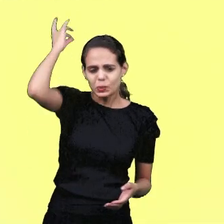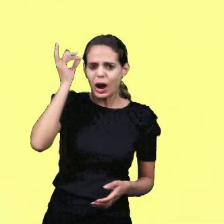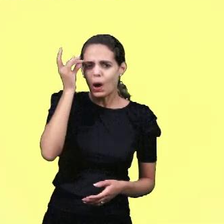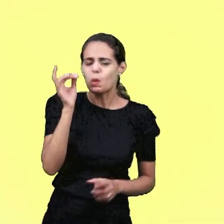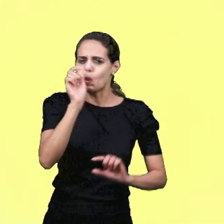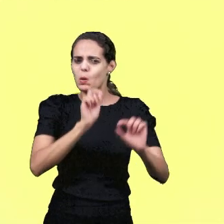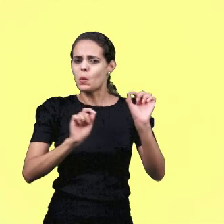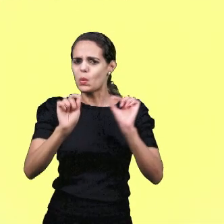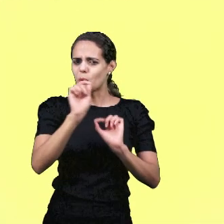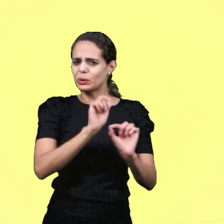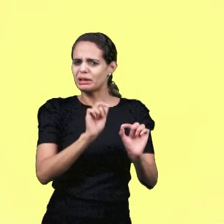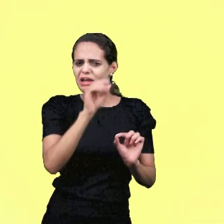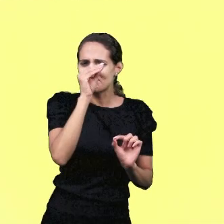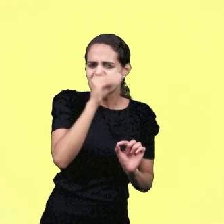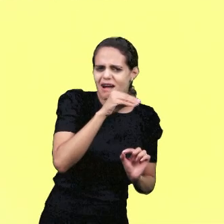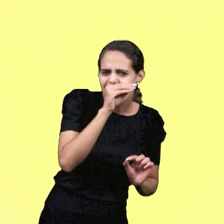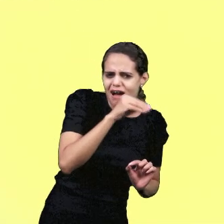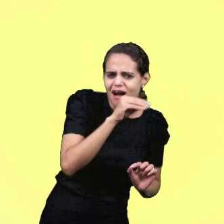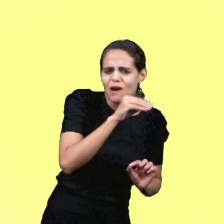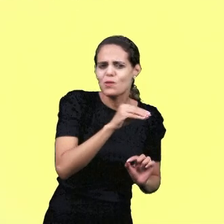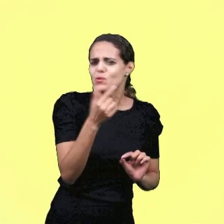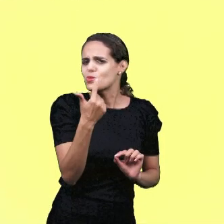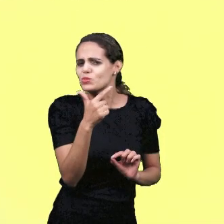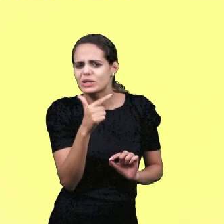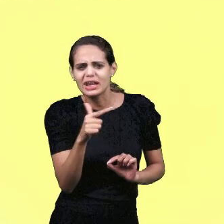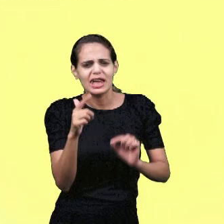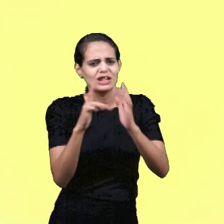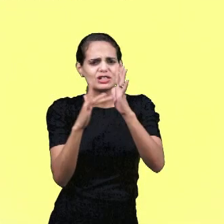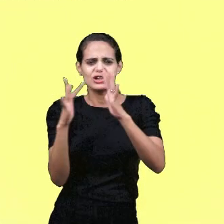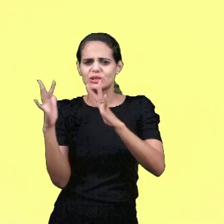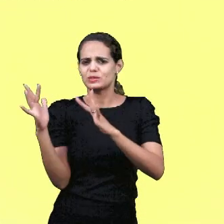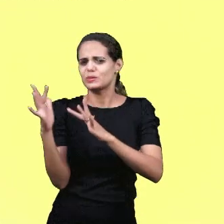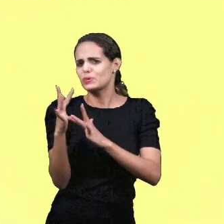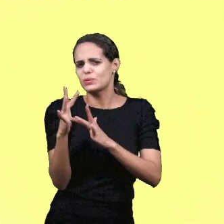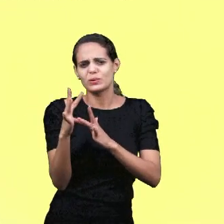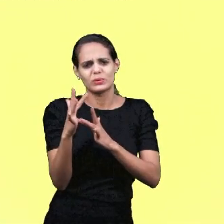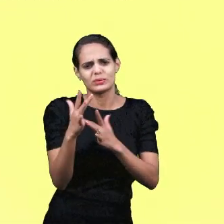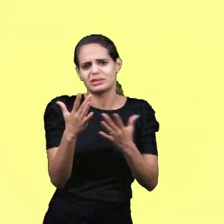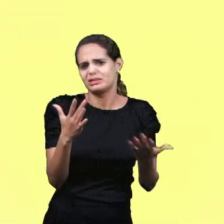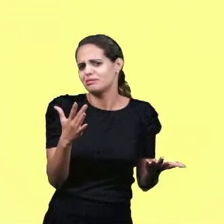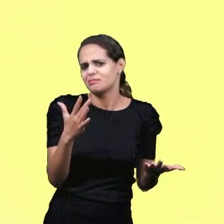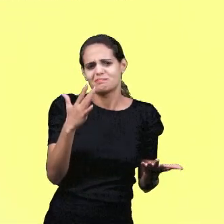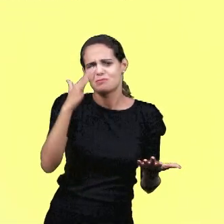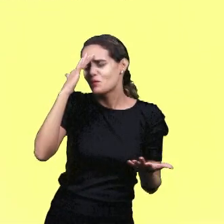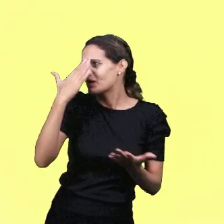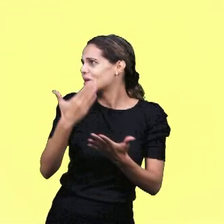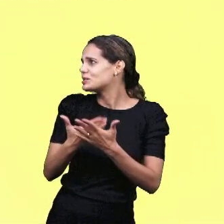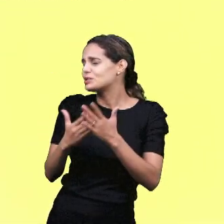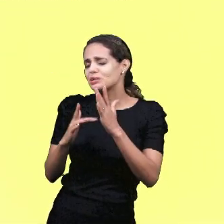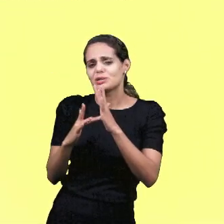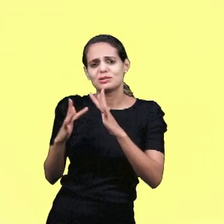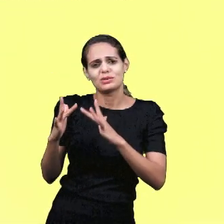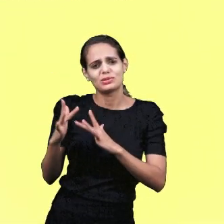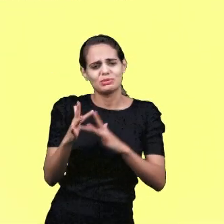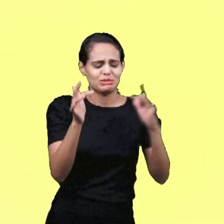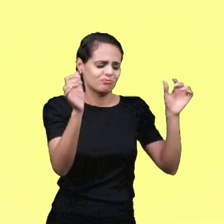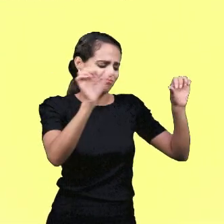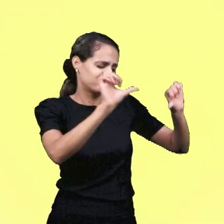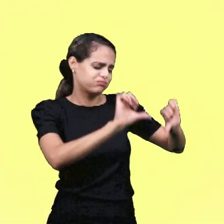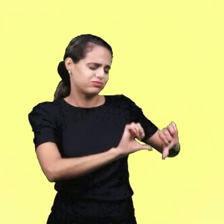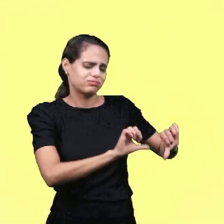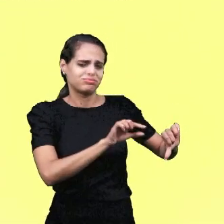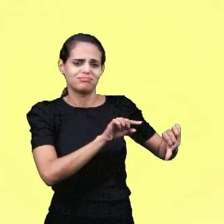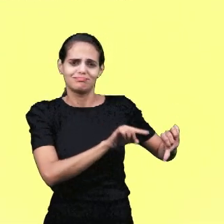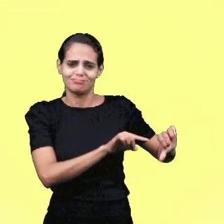Et nous savons que Jésus est le pain de la vie. Et lui, c'est lui qui nourrit et répond